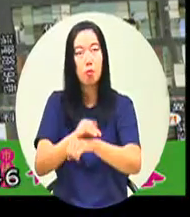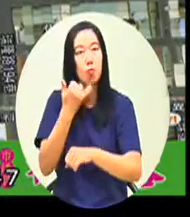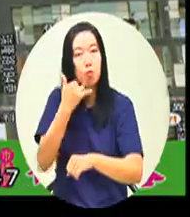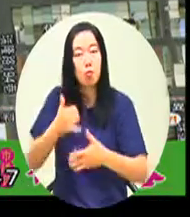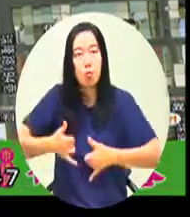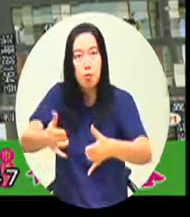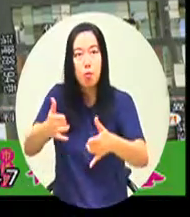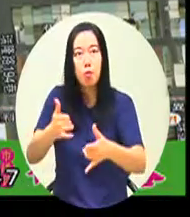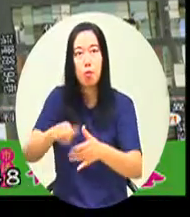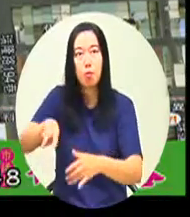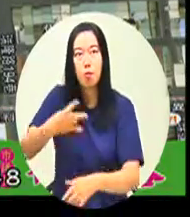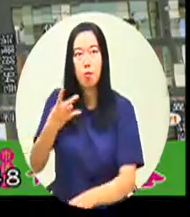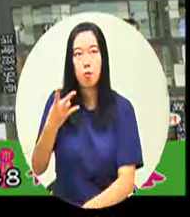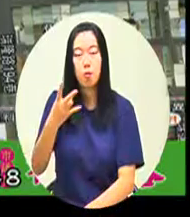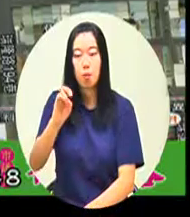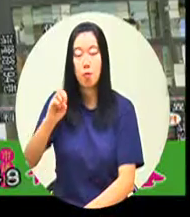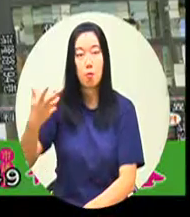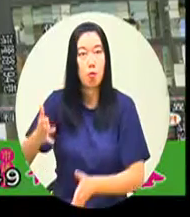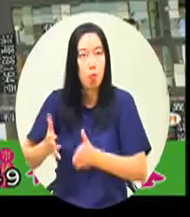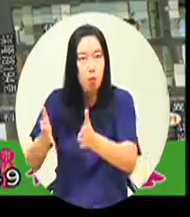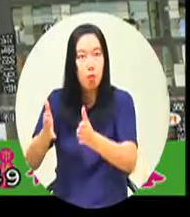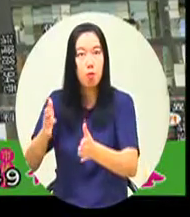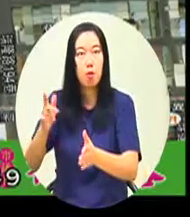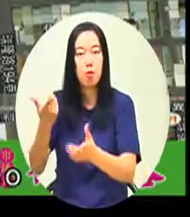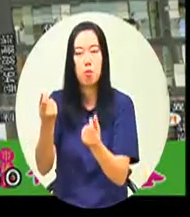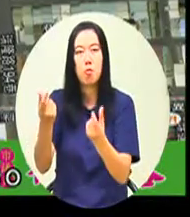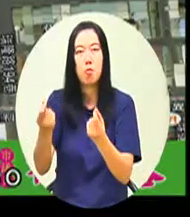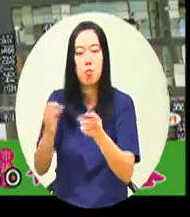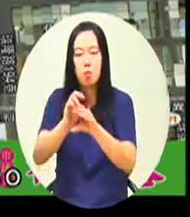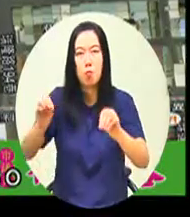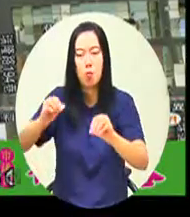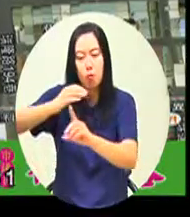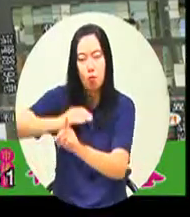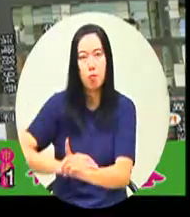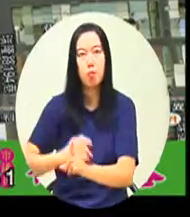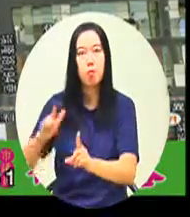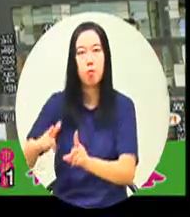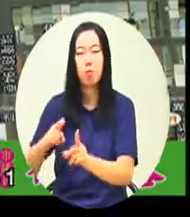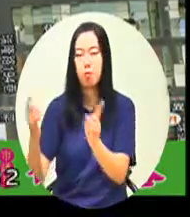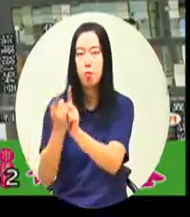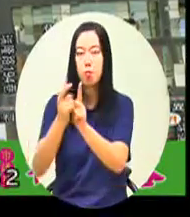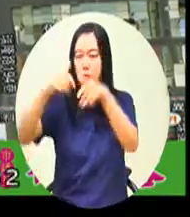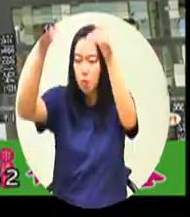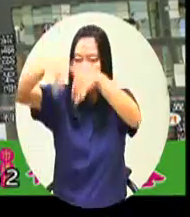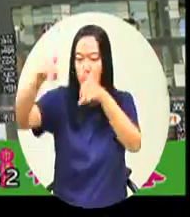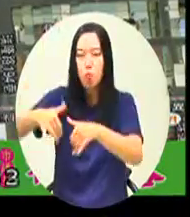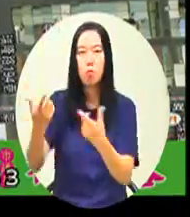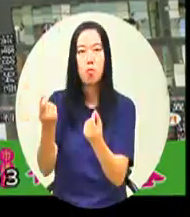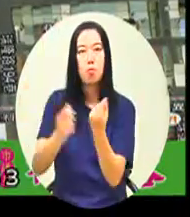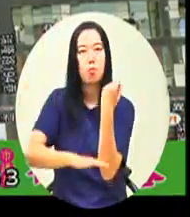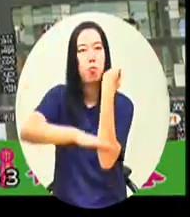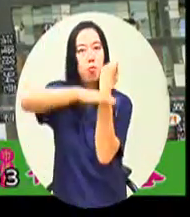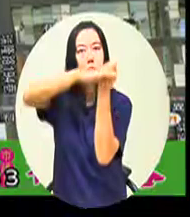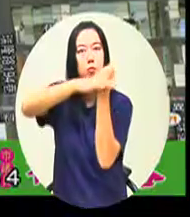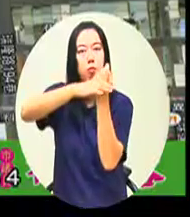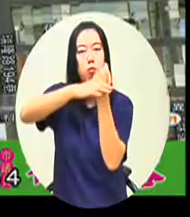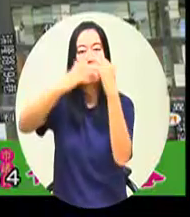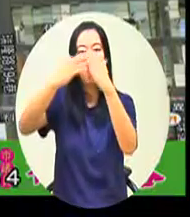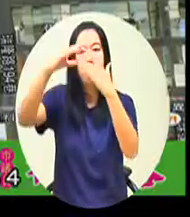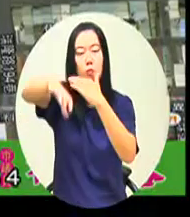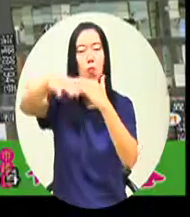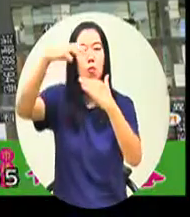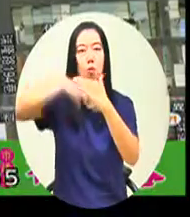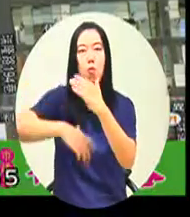208巷222巷，也是低洼地区，也是每逢下大雨，它就造成屋外屋内啊，